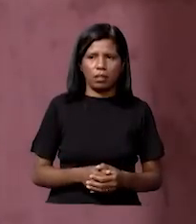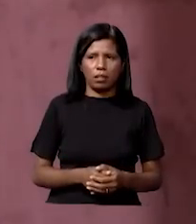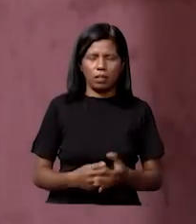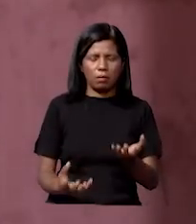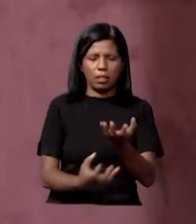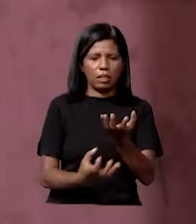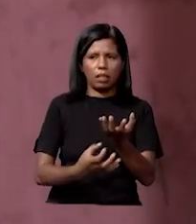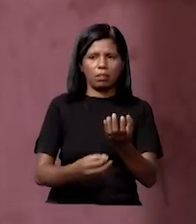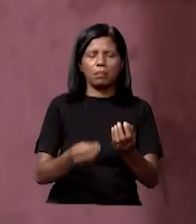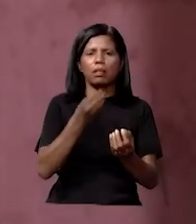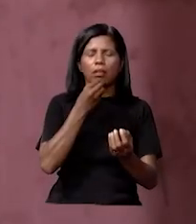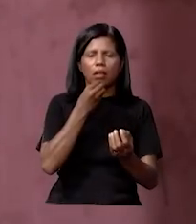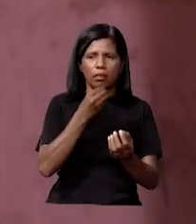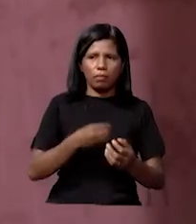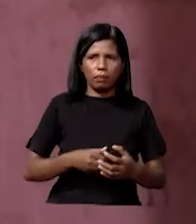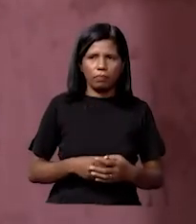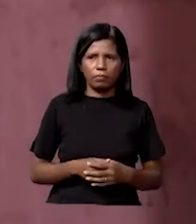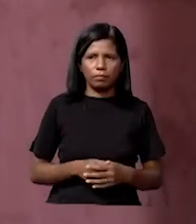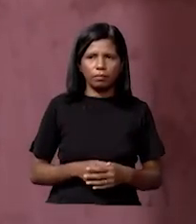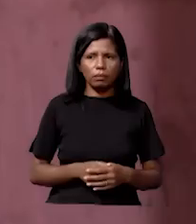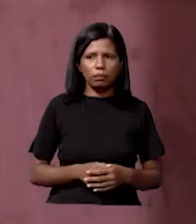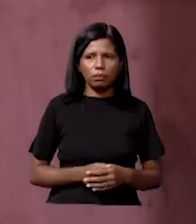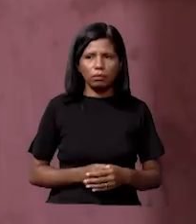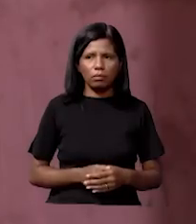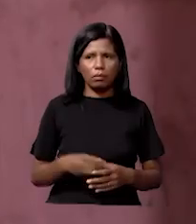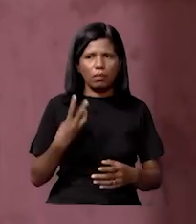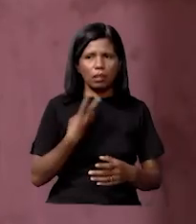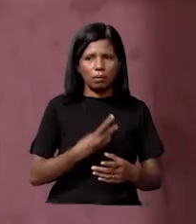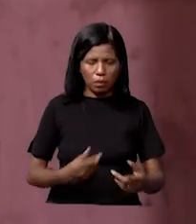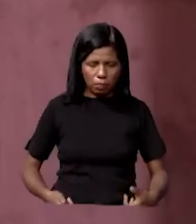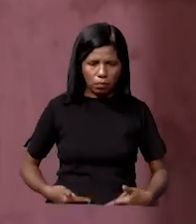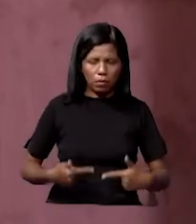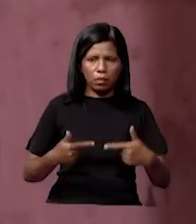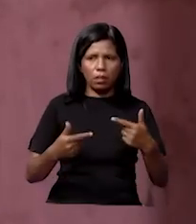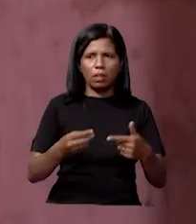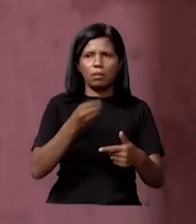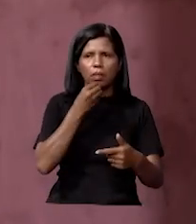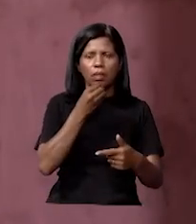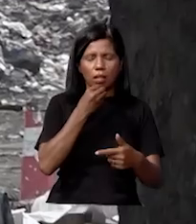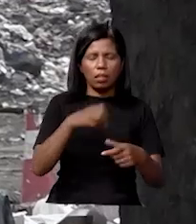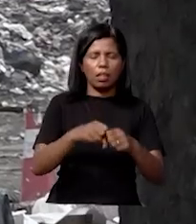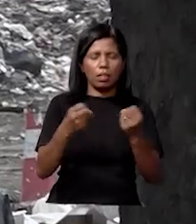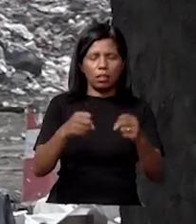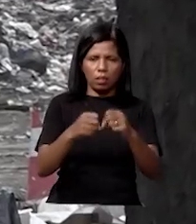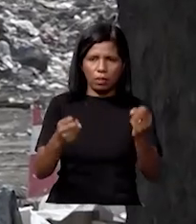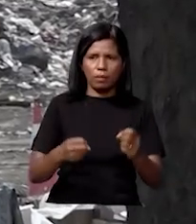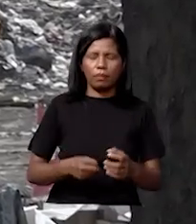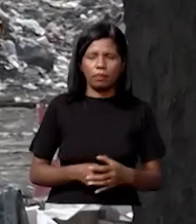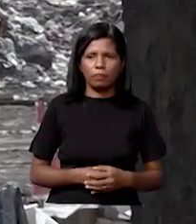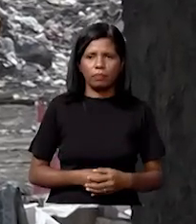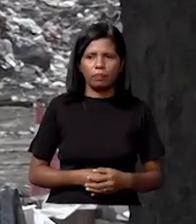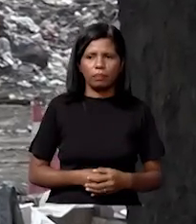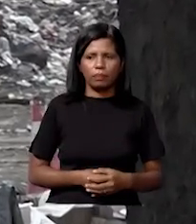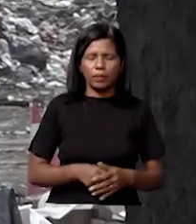sudah handerau. Kayak Morris makan sana yang membuat Le código la